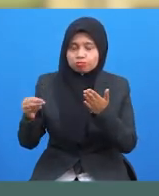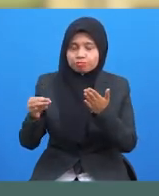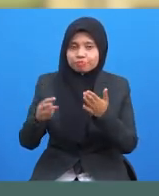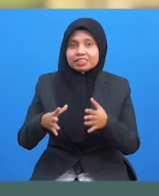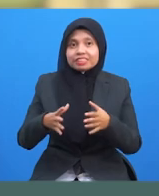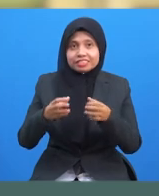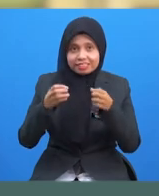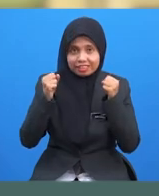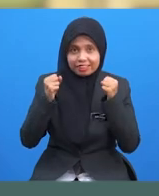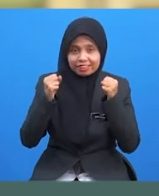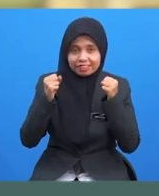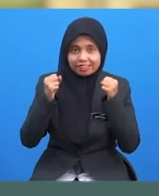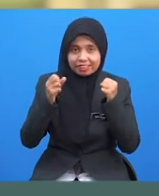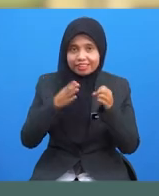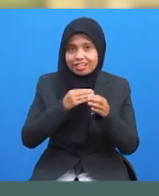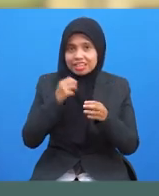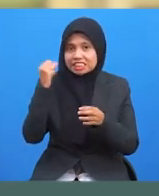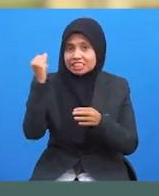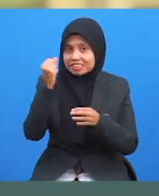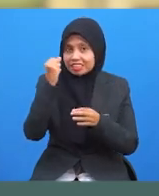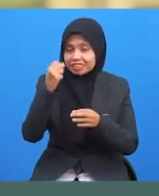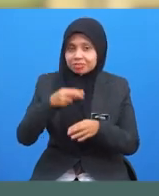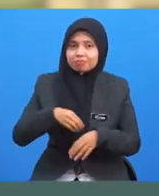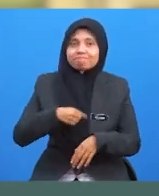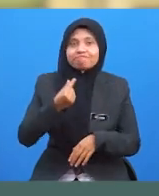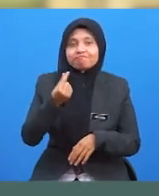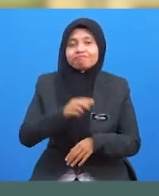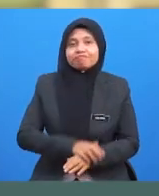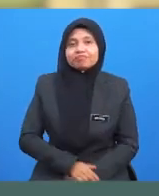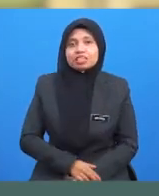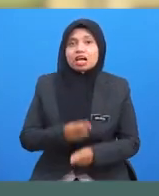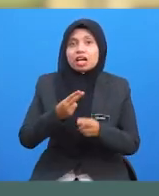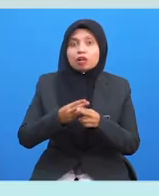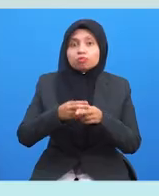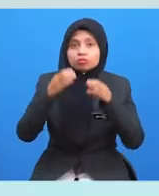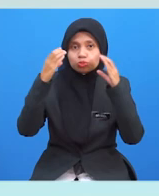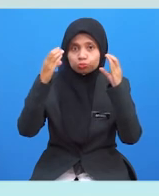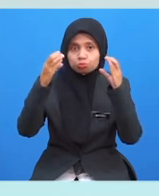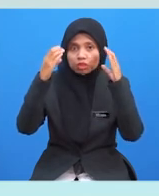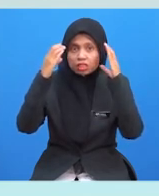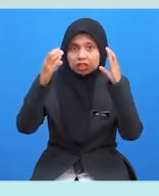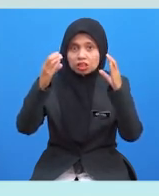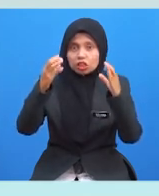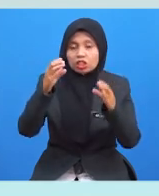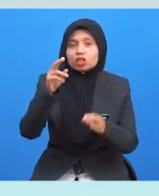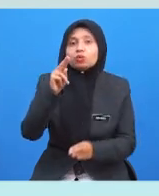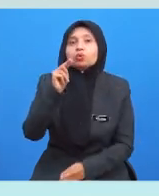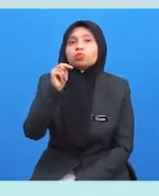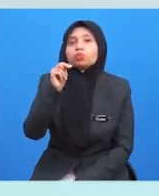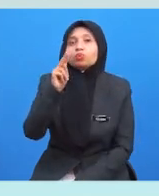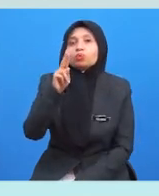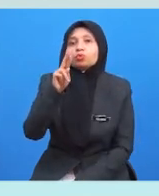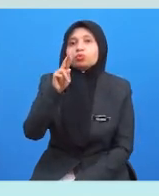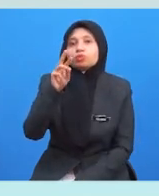dalam keadaan sihat dan sentiasa ceria. Nama cikgu, Cikgu Nur Mas Idayu